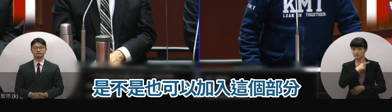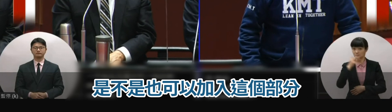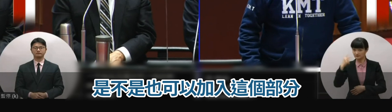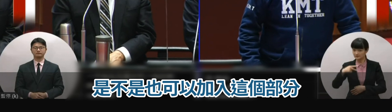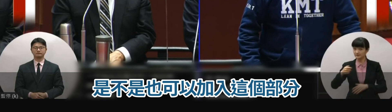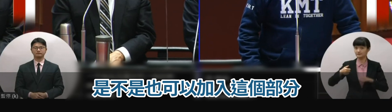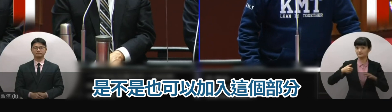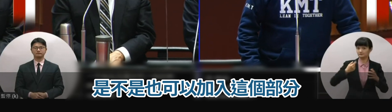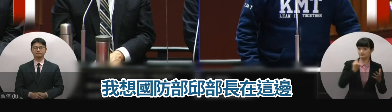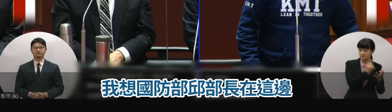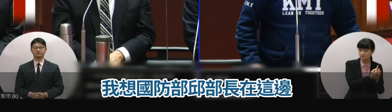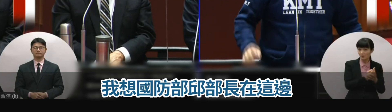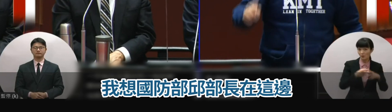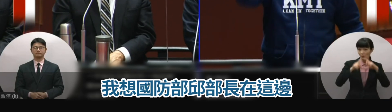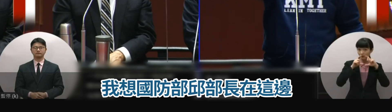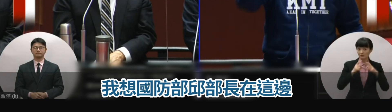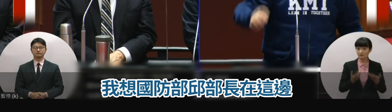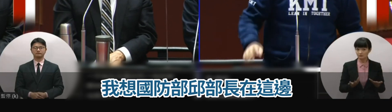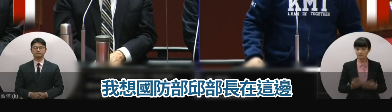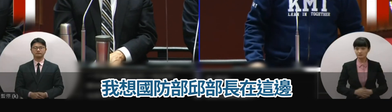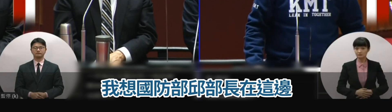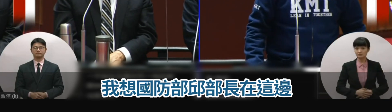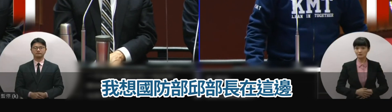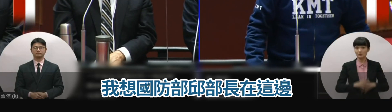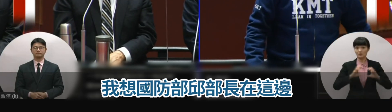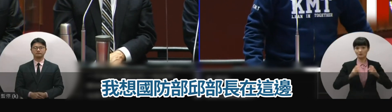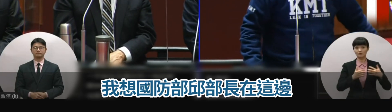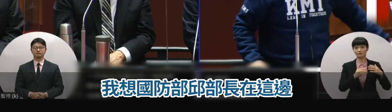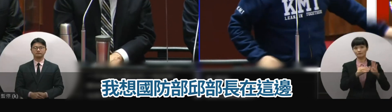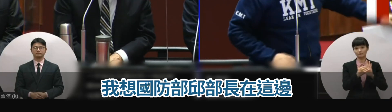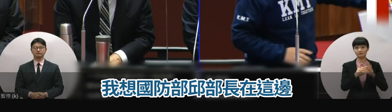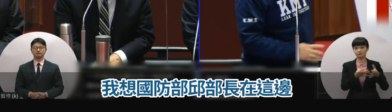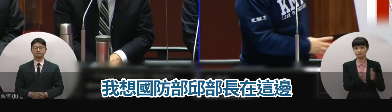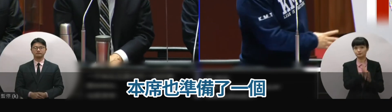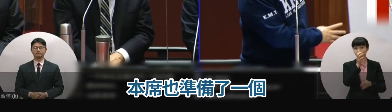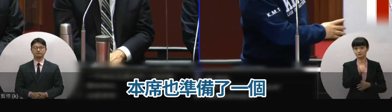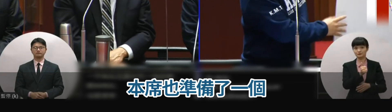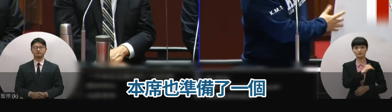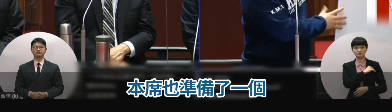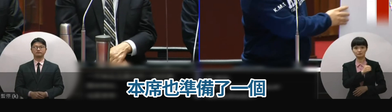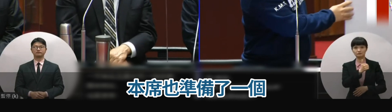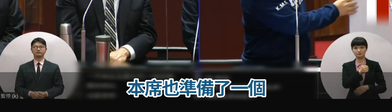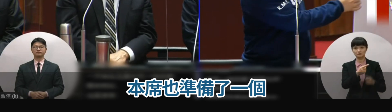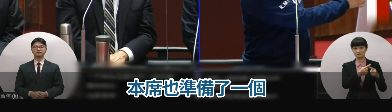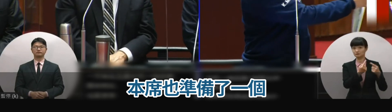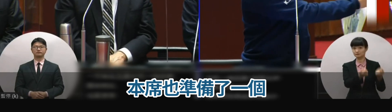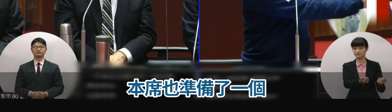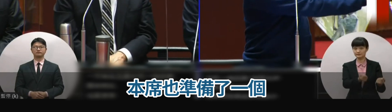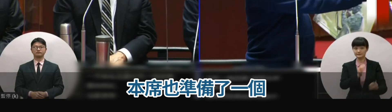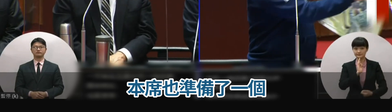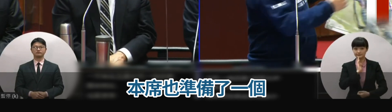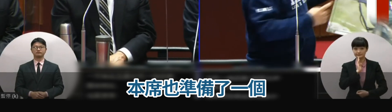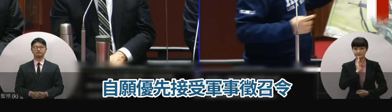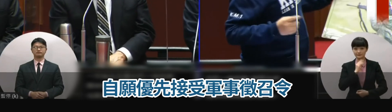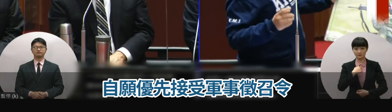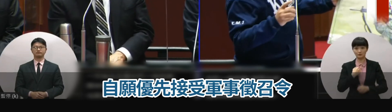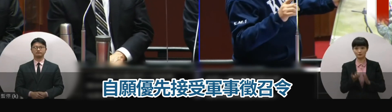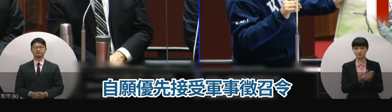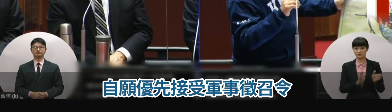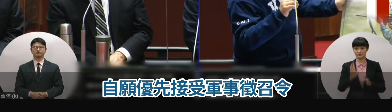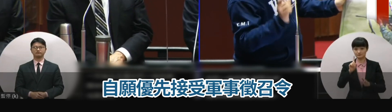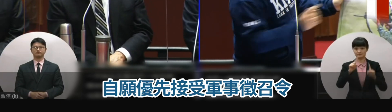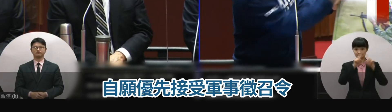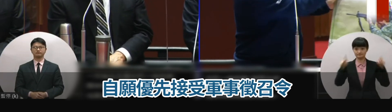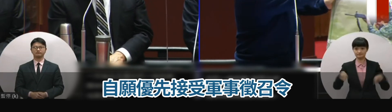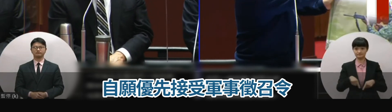入这个部分？我想这边国防部部长在这边啊，邱部长在这边，本席也准备了一个。自